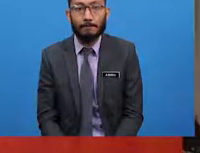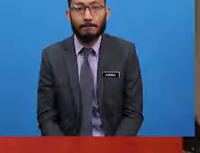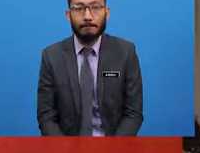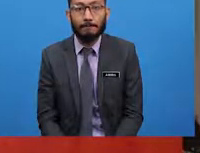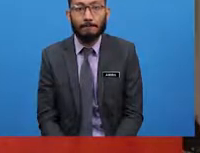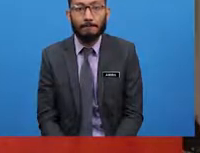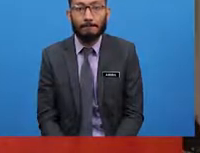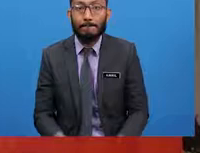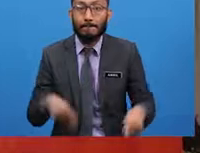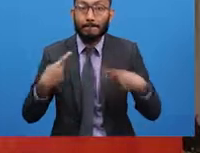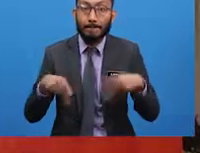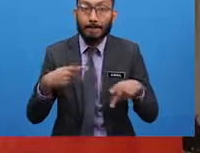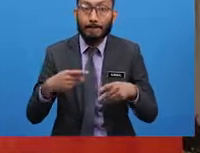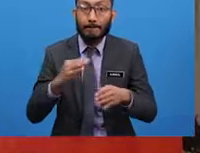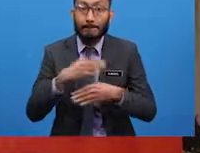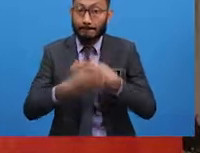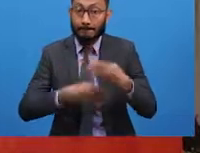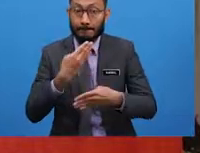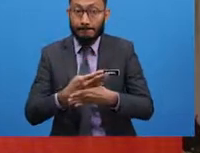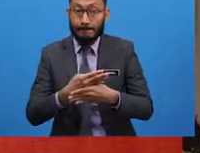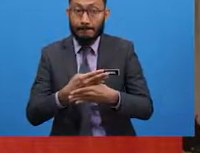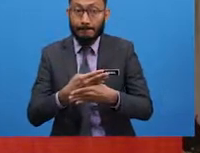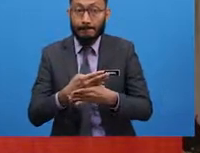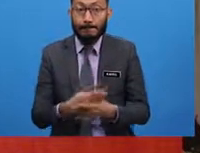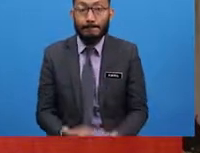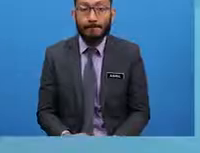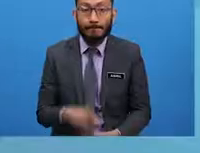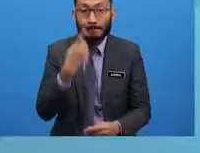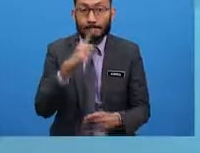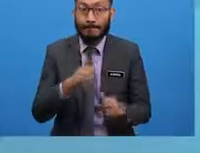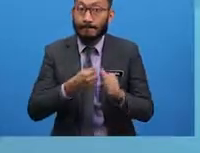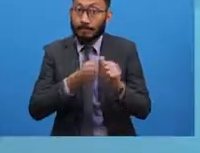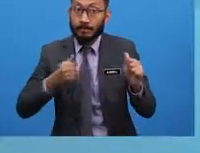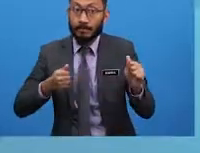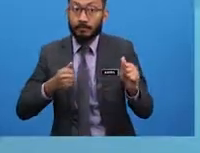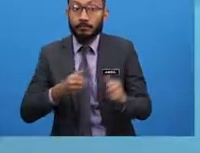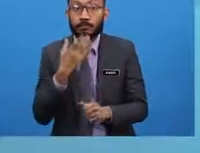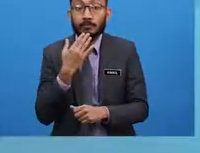Plastik pembungkus untuk menghalang warna meresap ke bahagian lain.